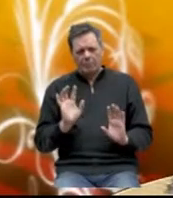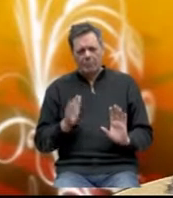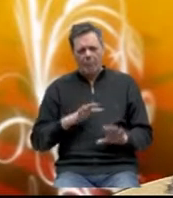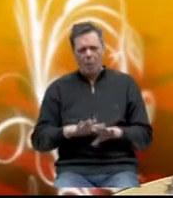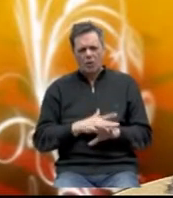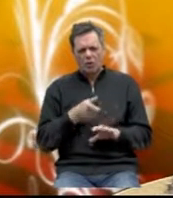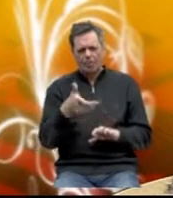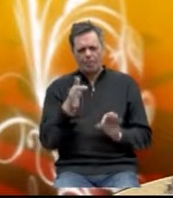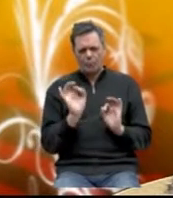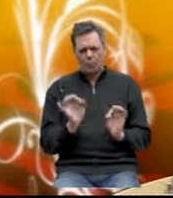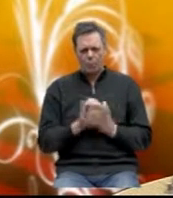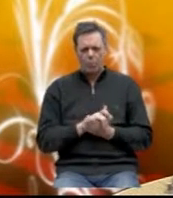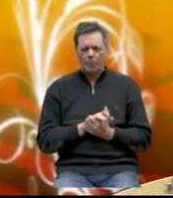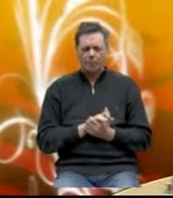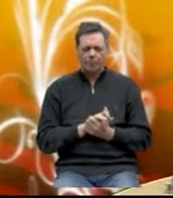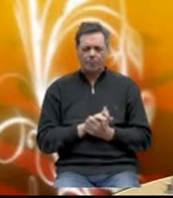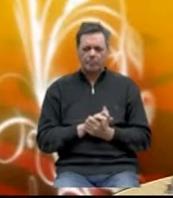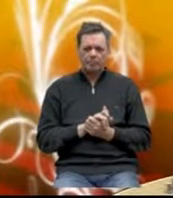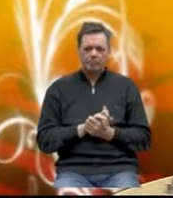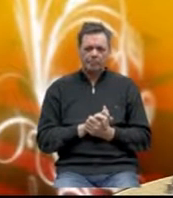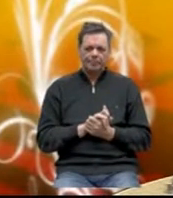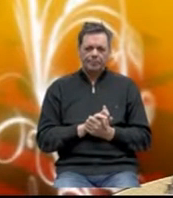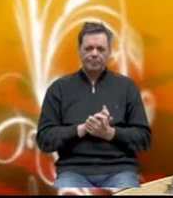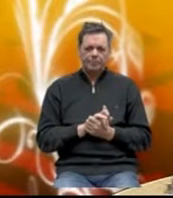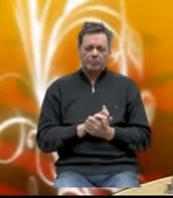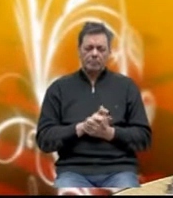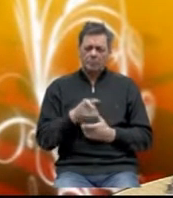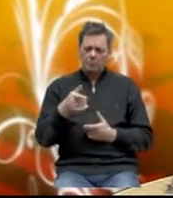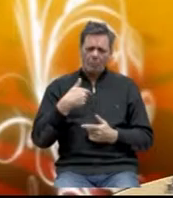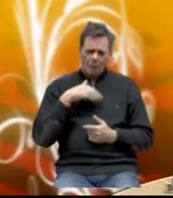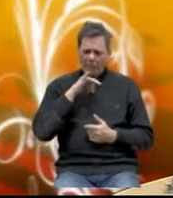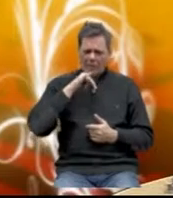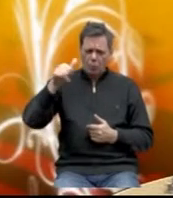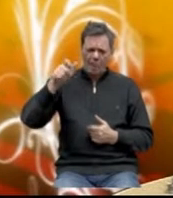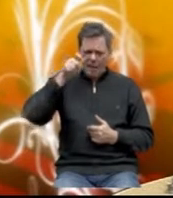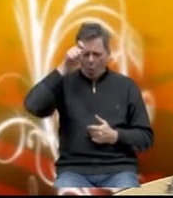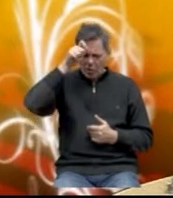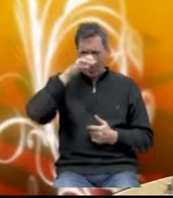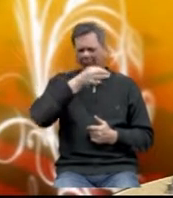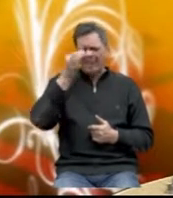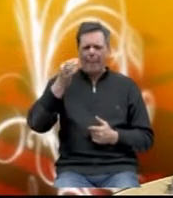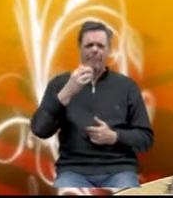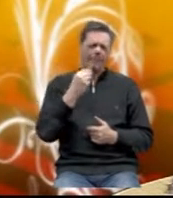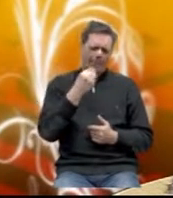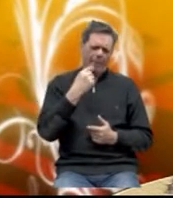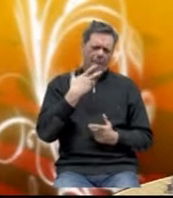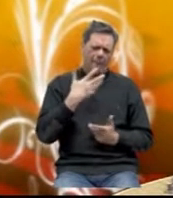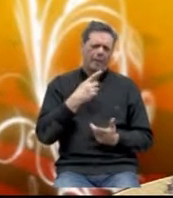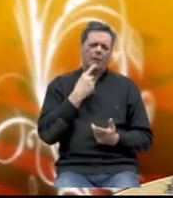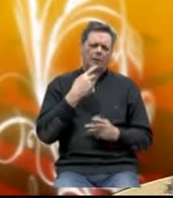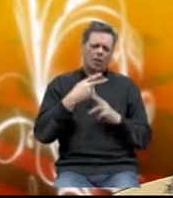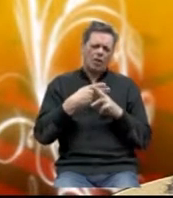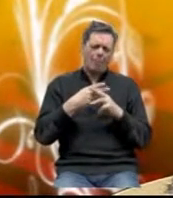ne volim to čuti, ali mislim i to što ste bili u Osijeku, jel da, na tom danu dijabetologa, tu isto rečeno puno pametnih